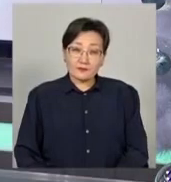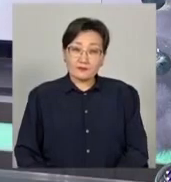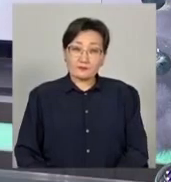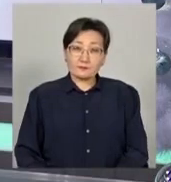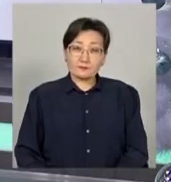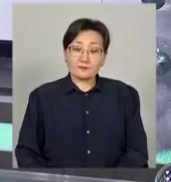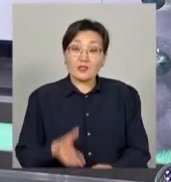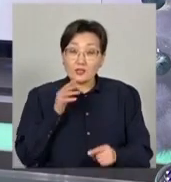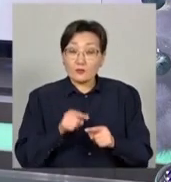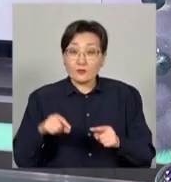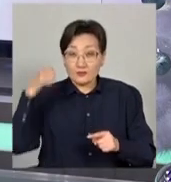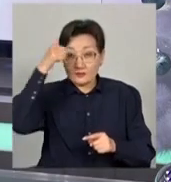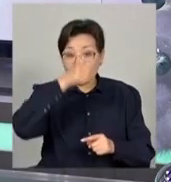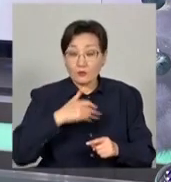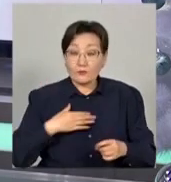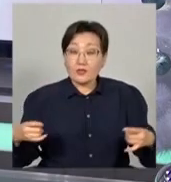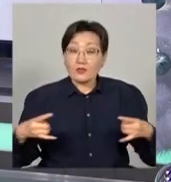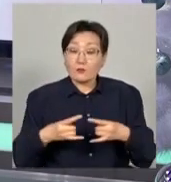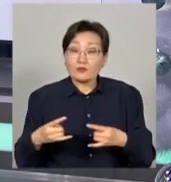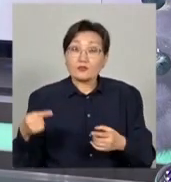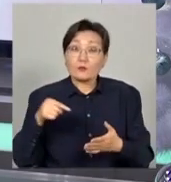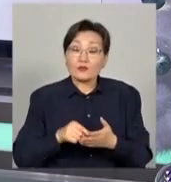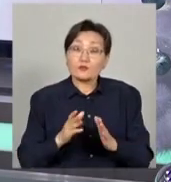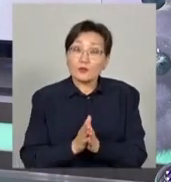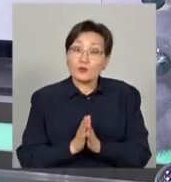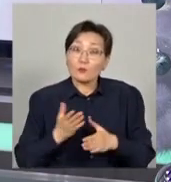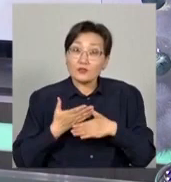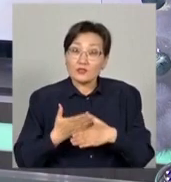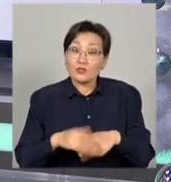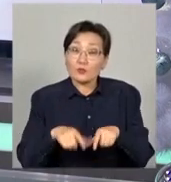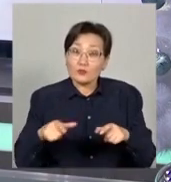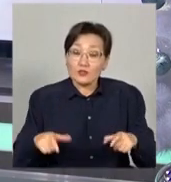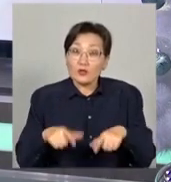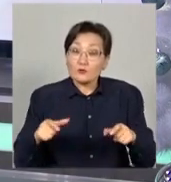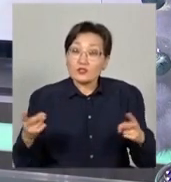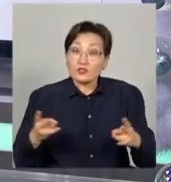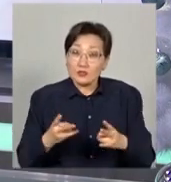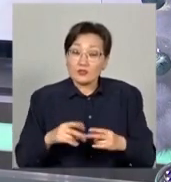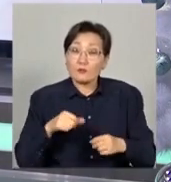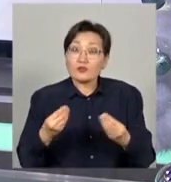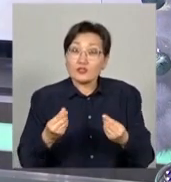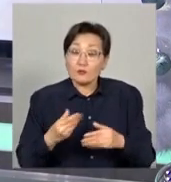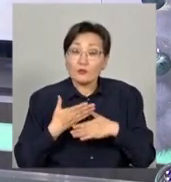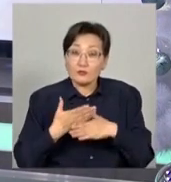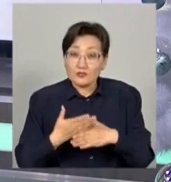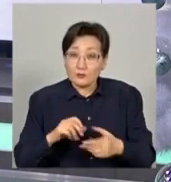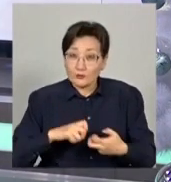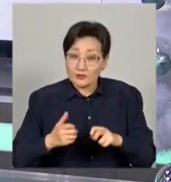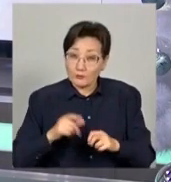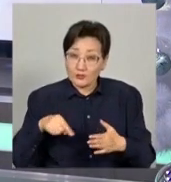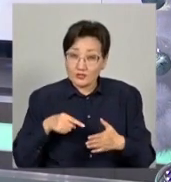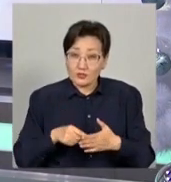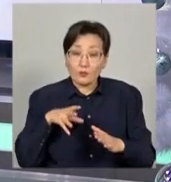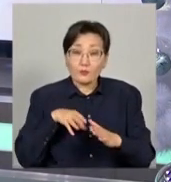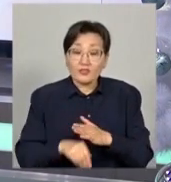в течение года к нам в редакцию поступали просьбы о помощи от гаража люди нуждались в материальной помощи проблемные вопросы